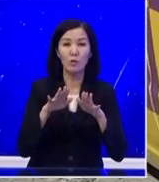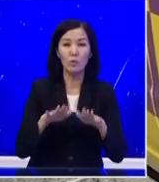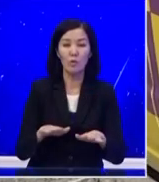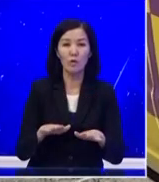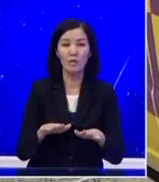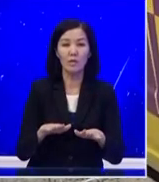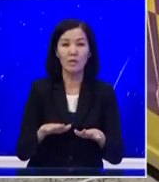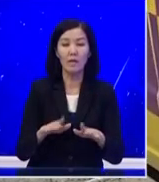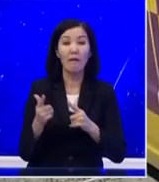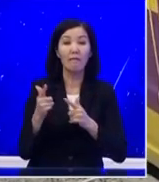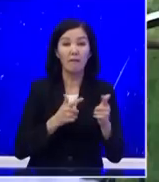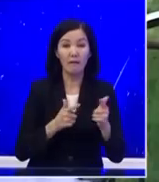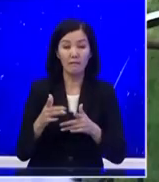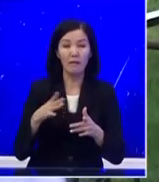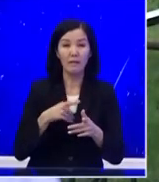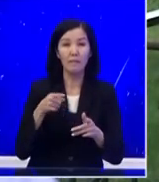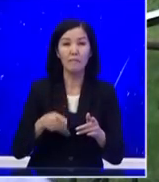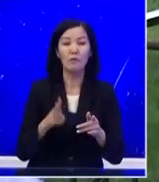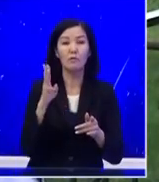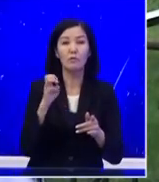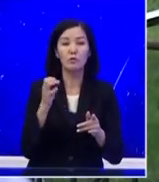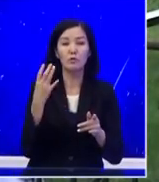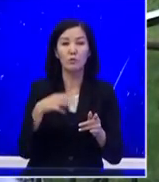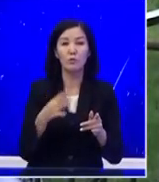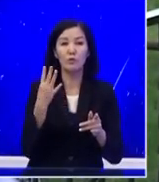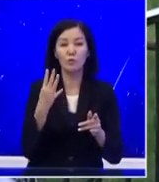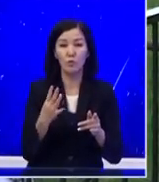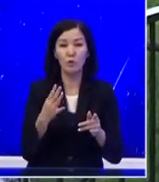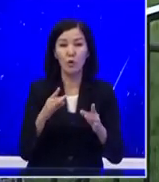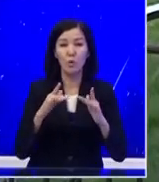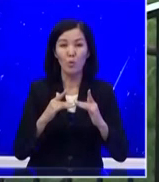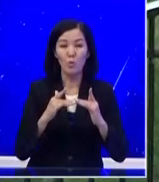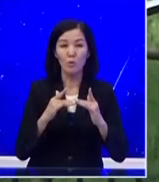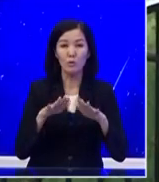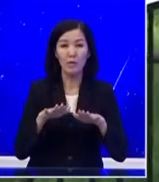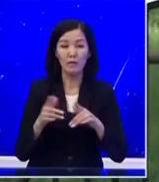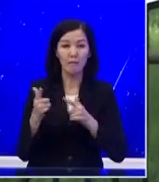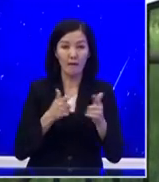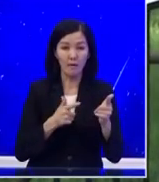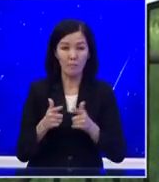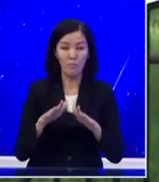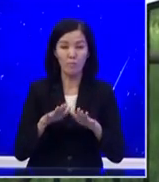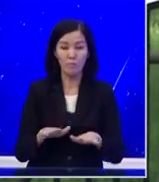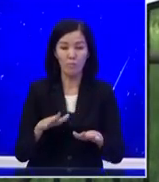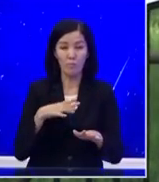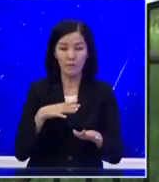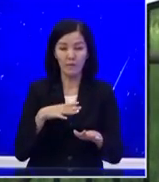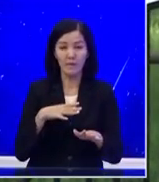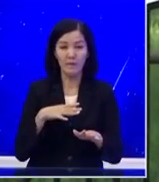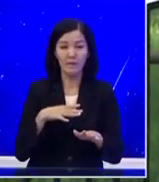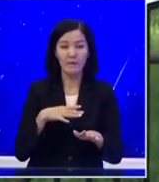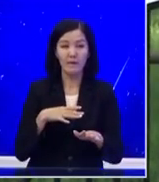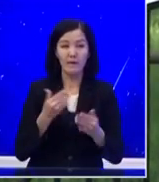төсек орындар дайындалды. 1334 төсек орын дайындалған болса, қазіргі таңда төсек қорының сейім